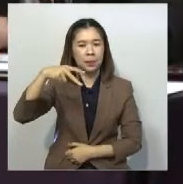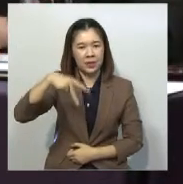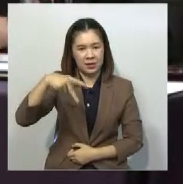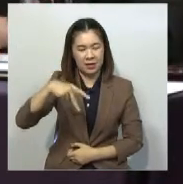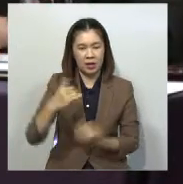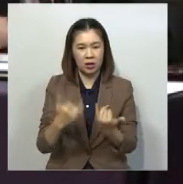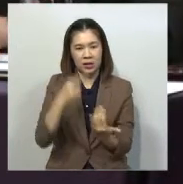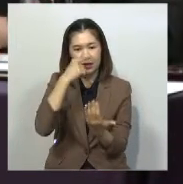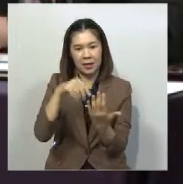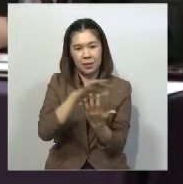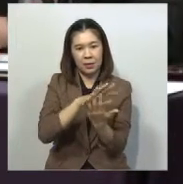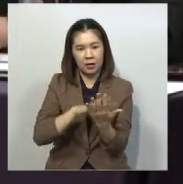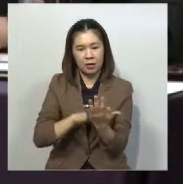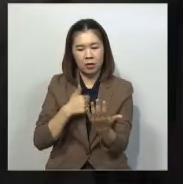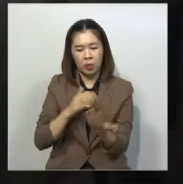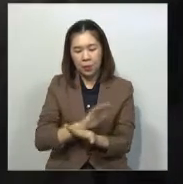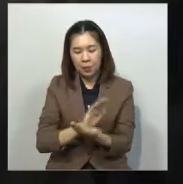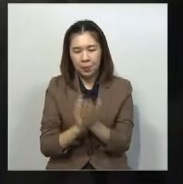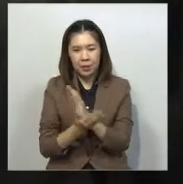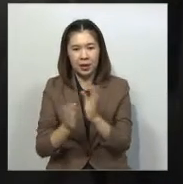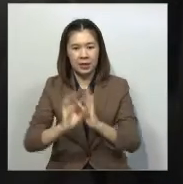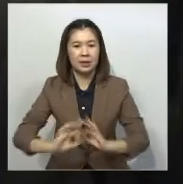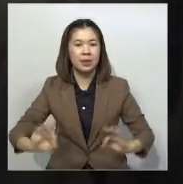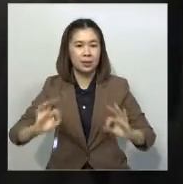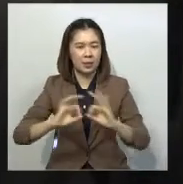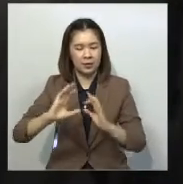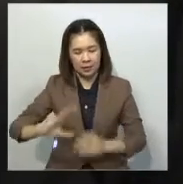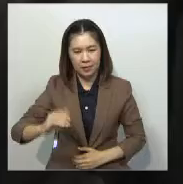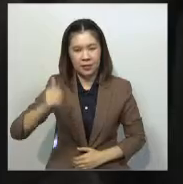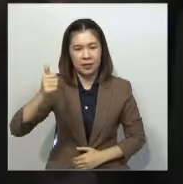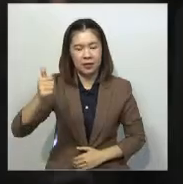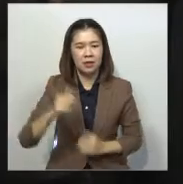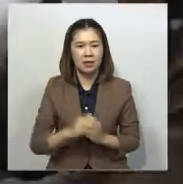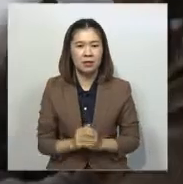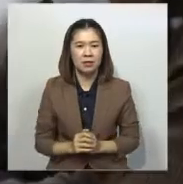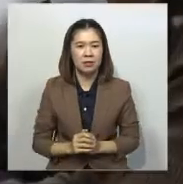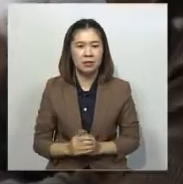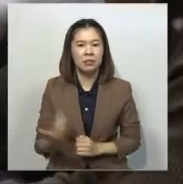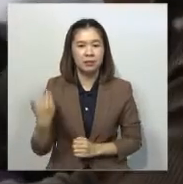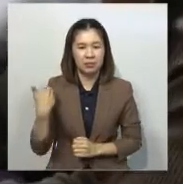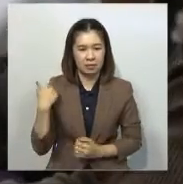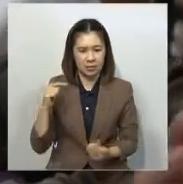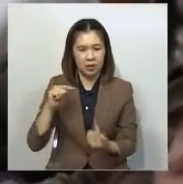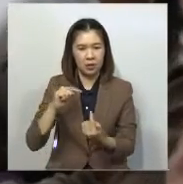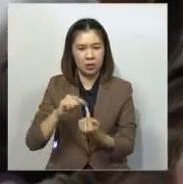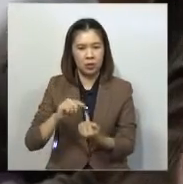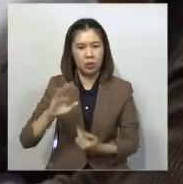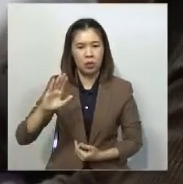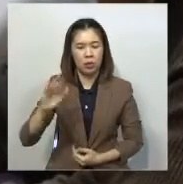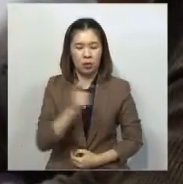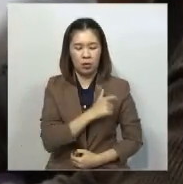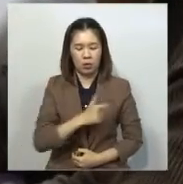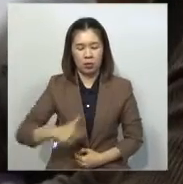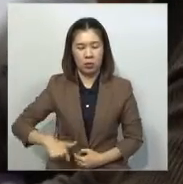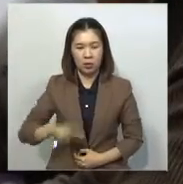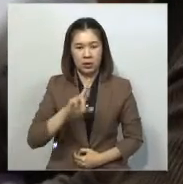ตอนนี้ไทยกำลังเข้าสู่ช่วงเปลี่ยนผ่านที่สำคัญในทิศทางที่ดีขึ้นโดยจะมีพิธีบรมราชาภิเษกสมเด็จพระเจ้าอยู่หัว